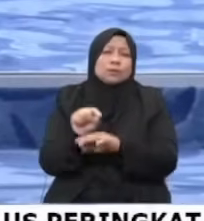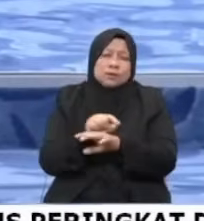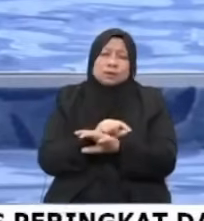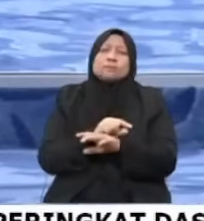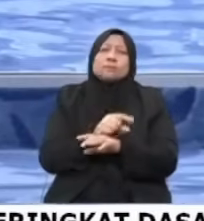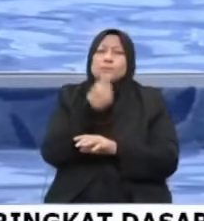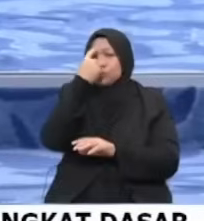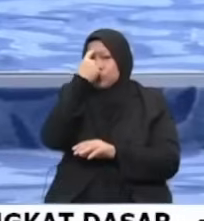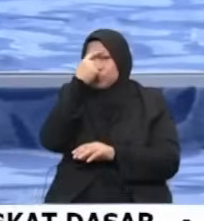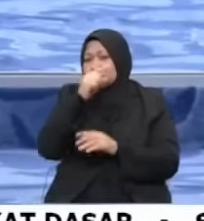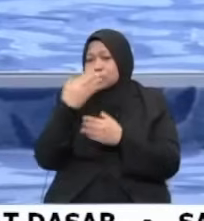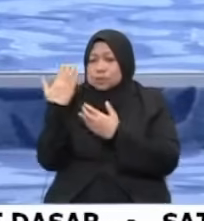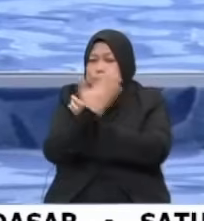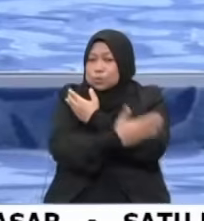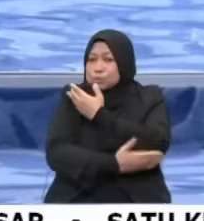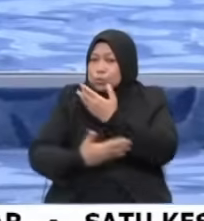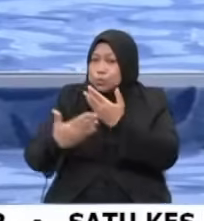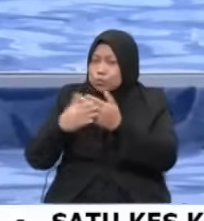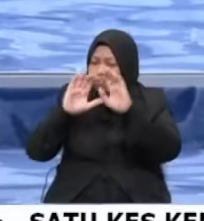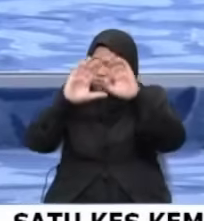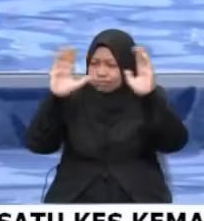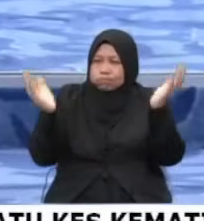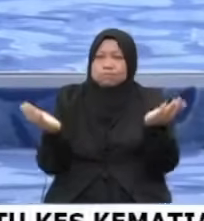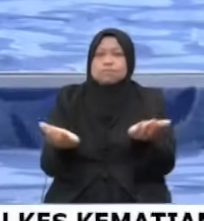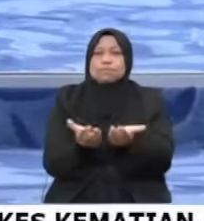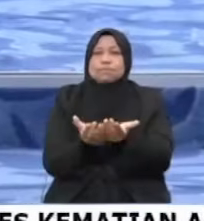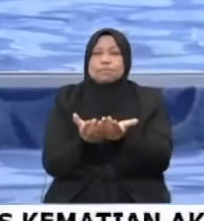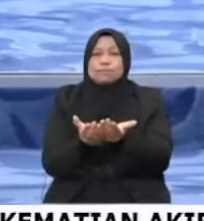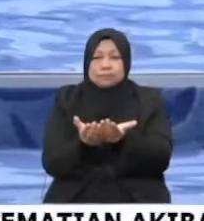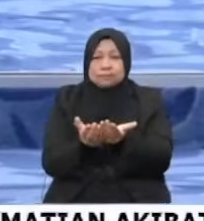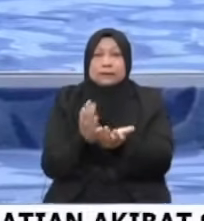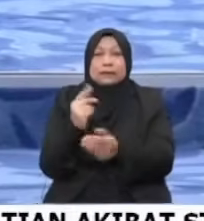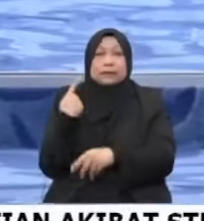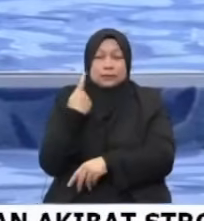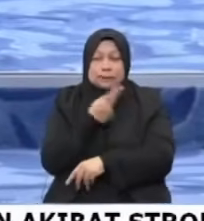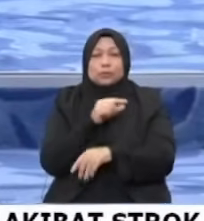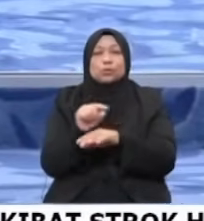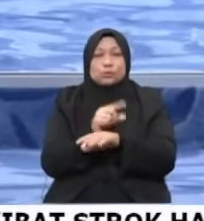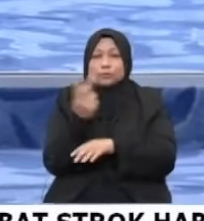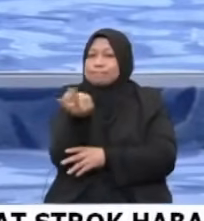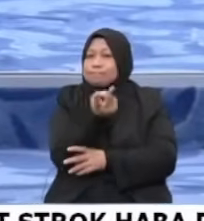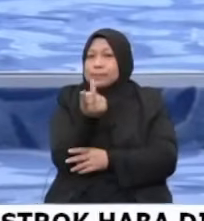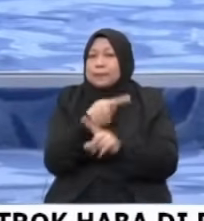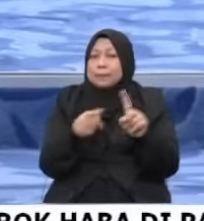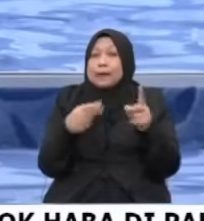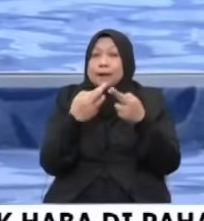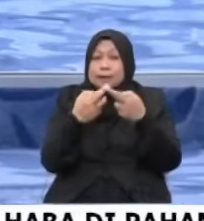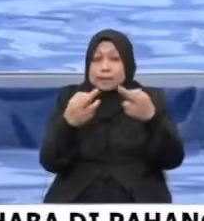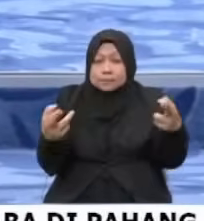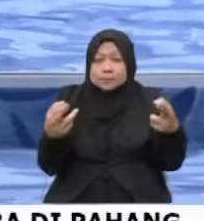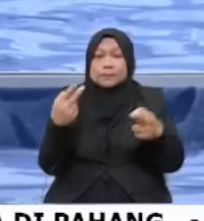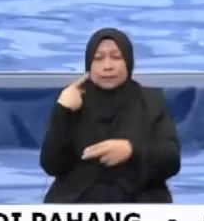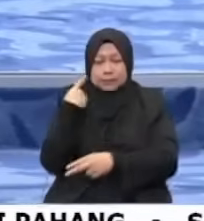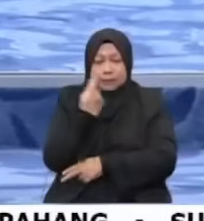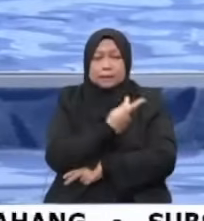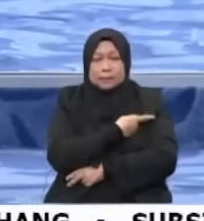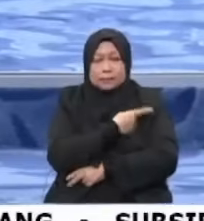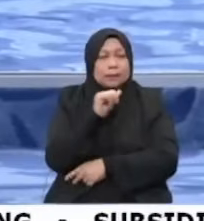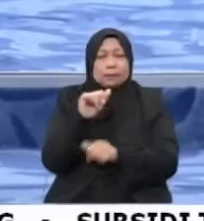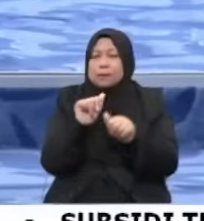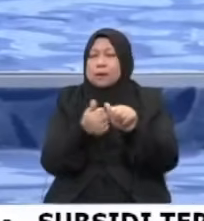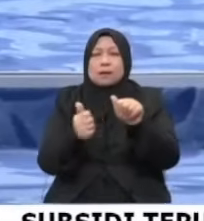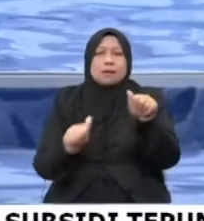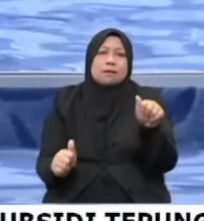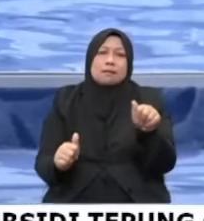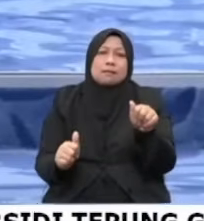lagi digunakan di seluruh negara di dunia Jadi kita gunakan keduanya tapi dari segi rasminya masih tidak boleh elak